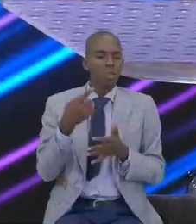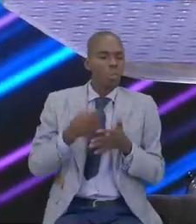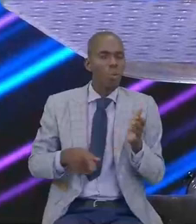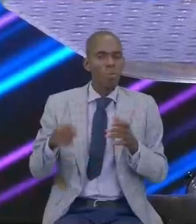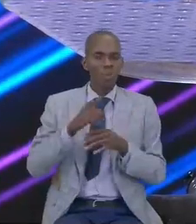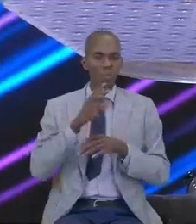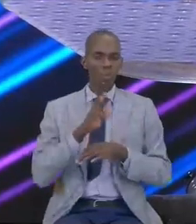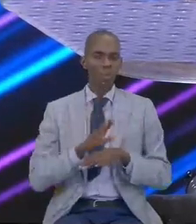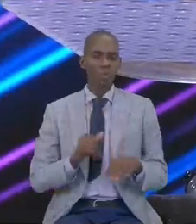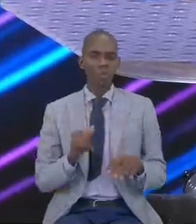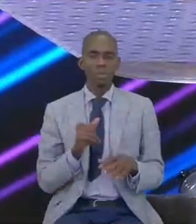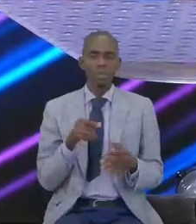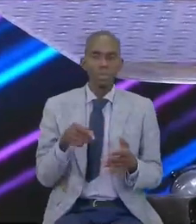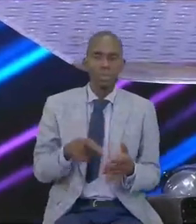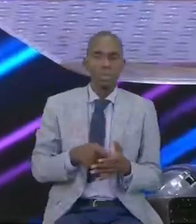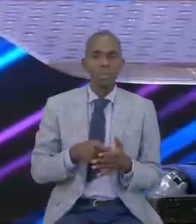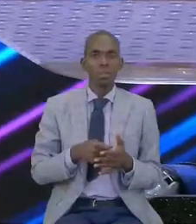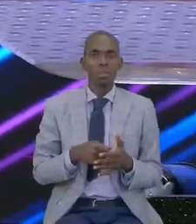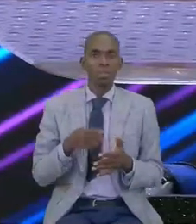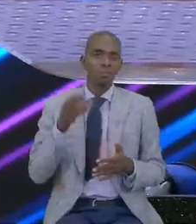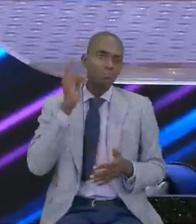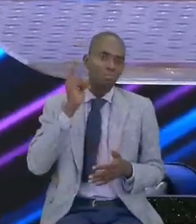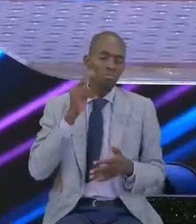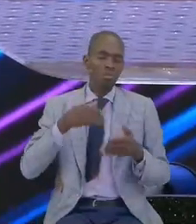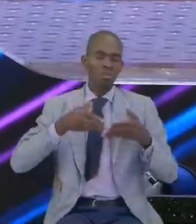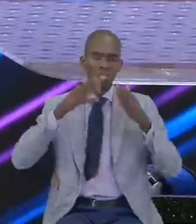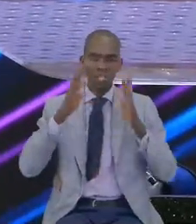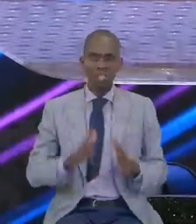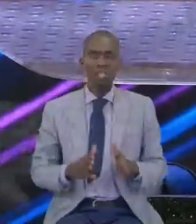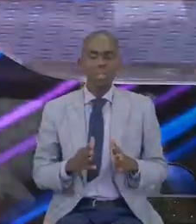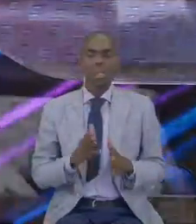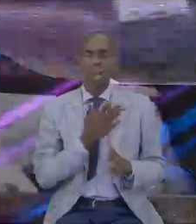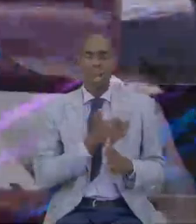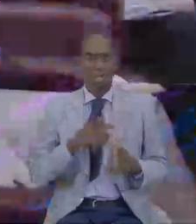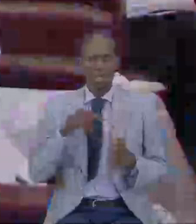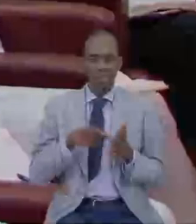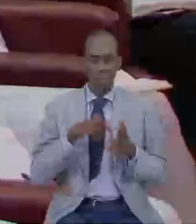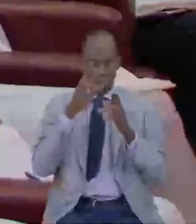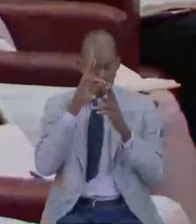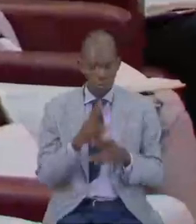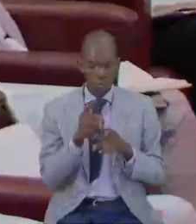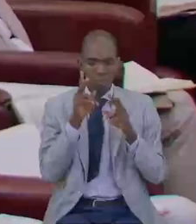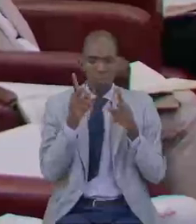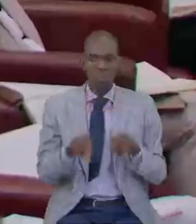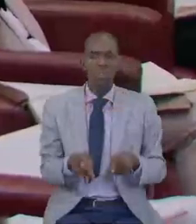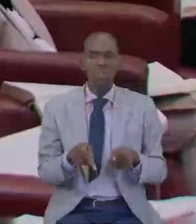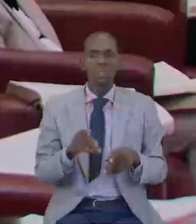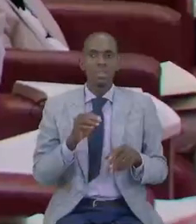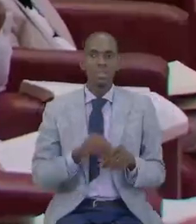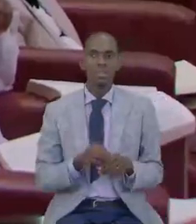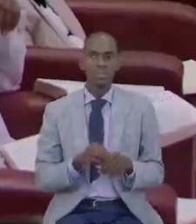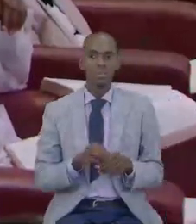Et voici ce que la personnalité respectée dans cette communauté, voici comment elle